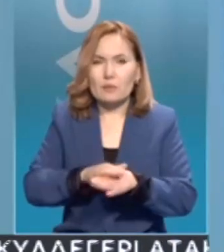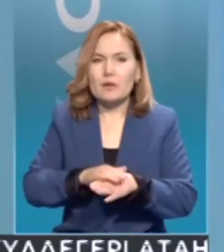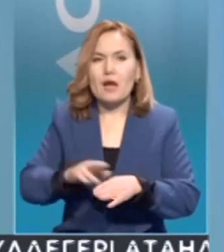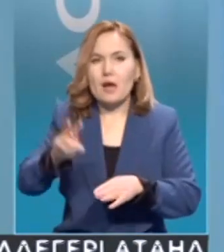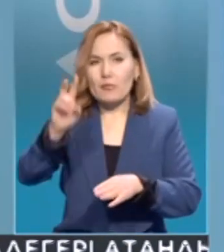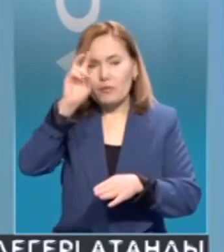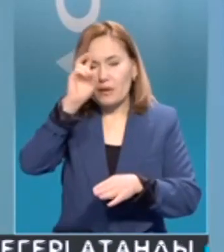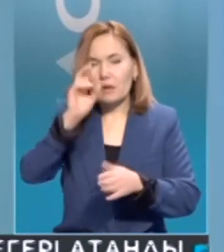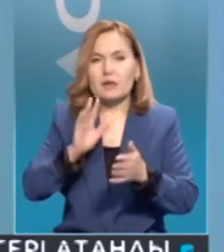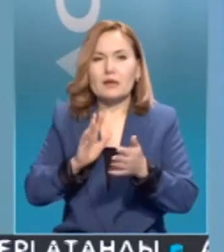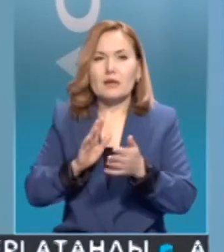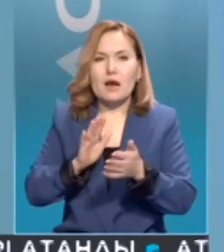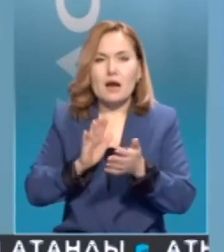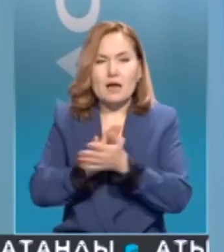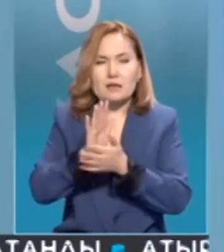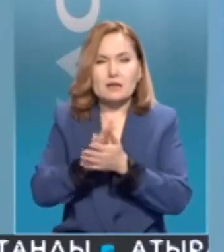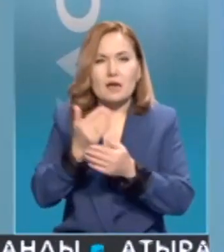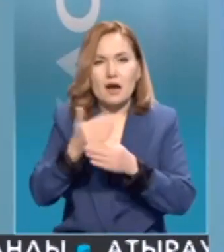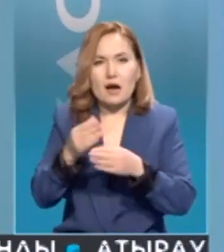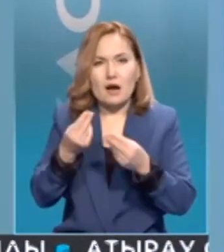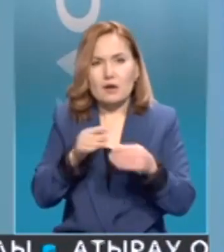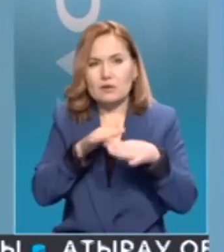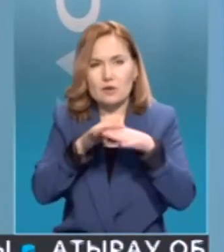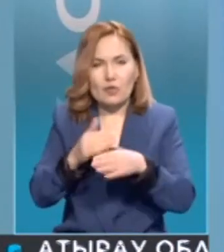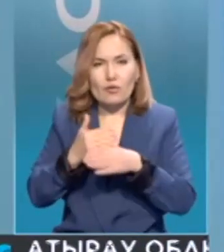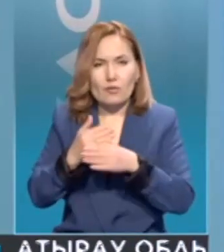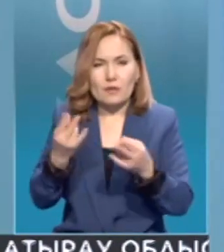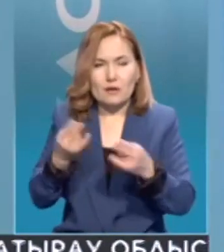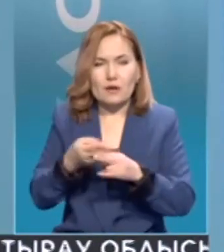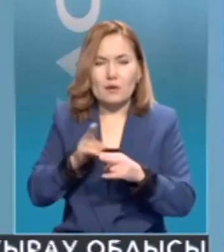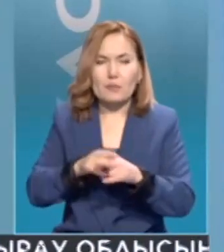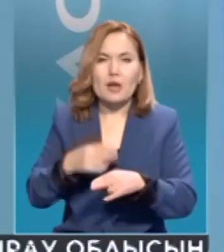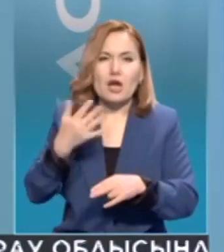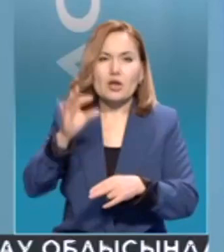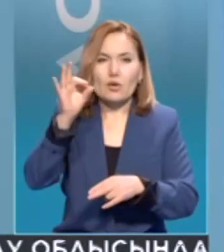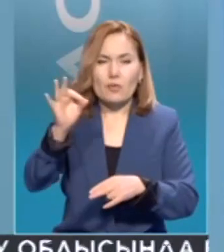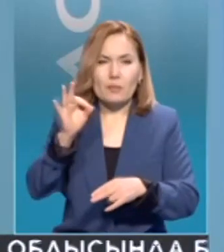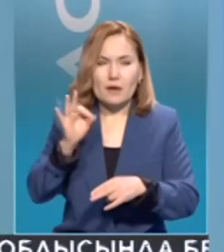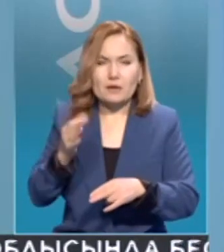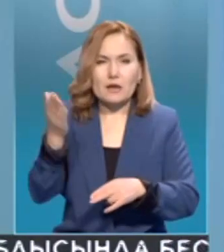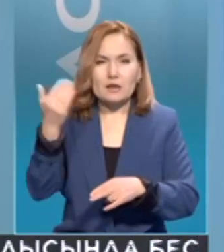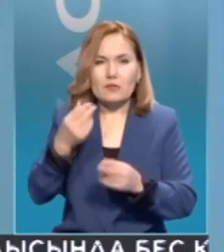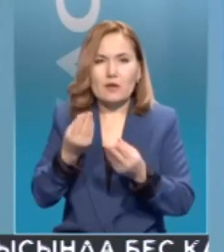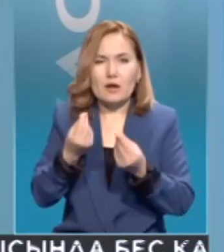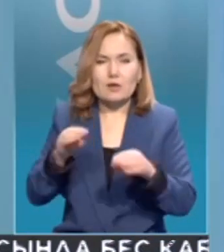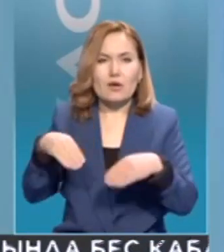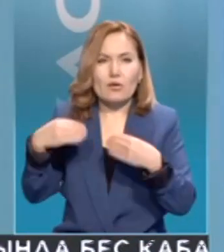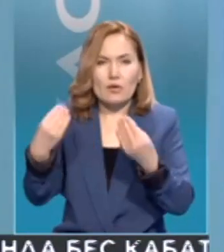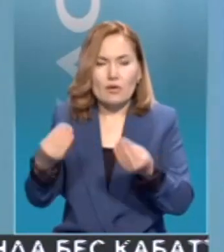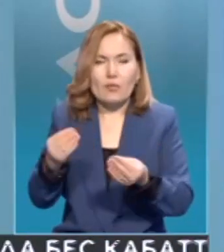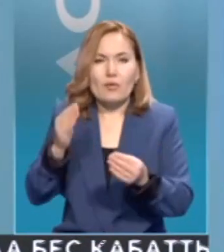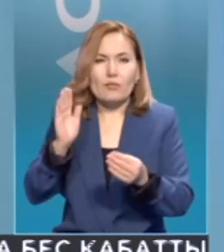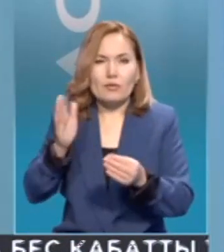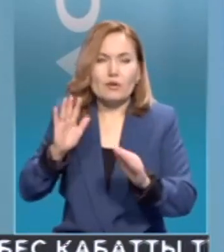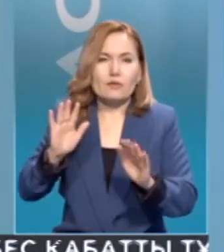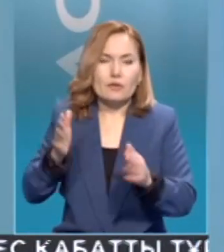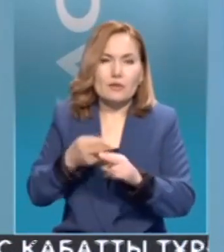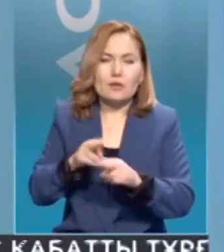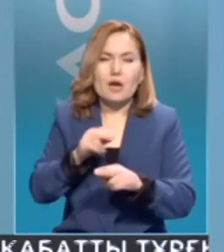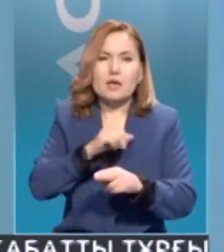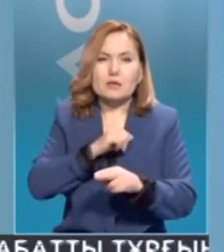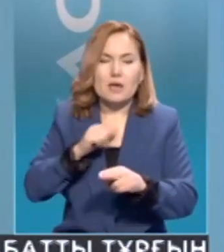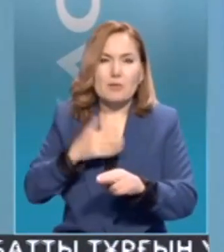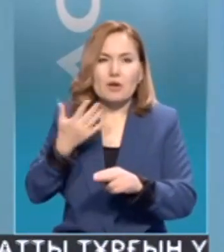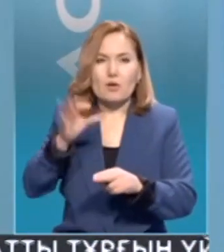бөлінсе. Себебі бір шама 20%-ын бізге субсидия арқылы беретін болса, 20%-ын өзіміз қосамыз